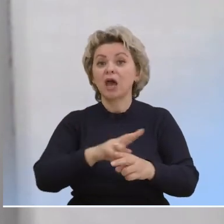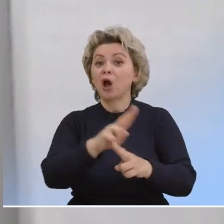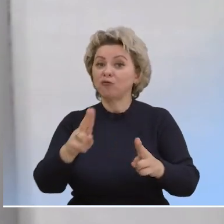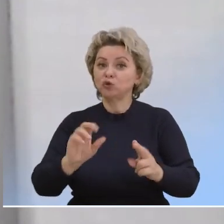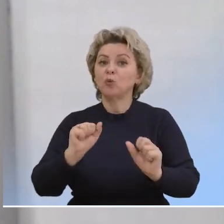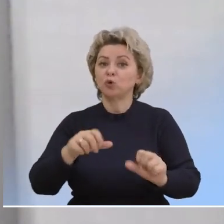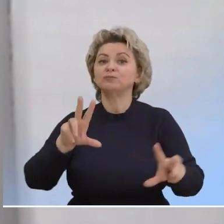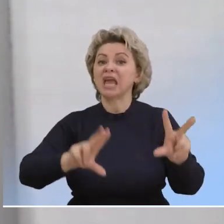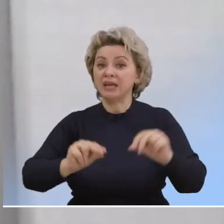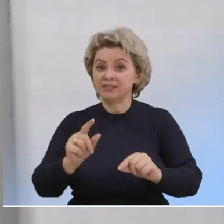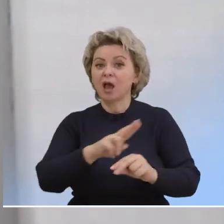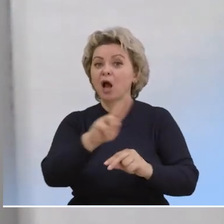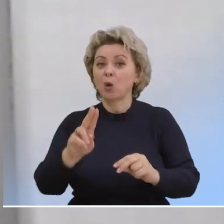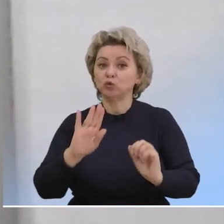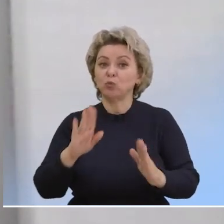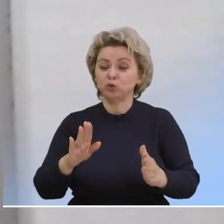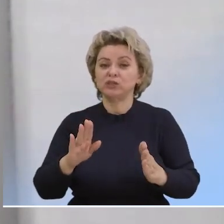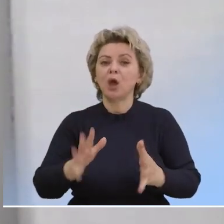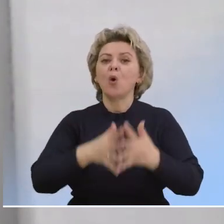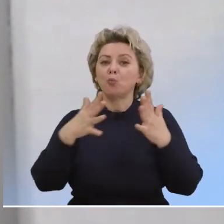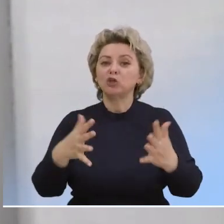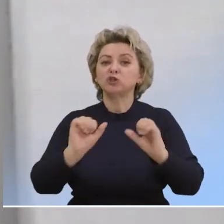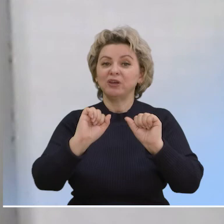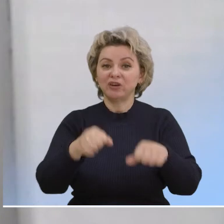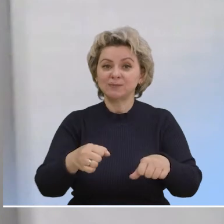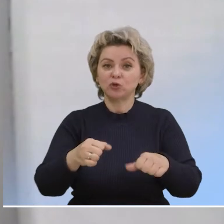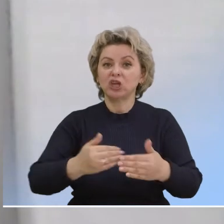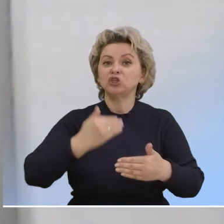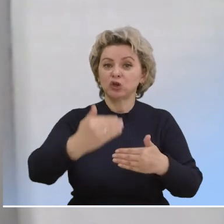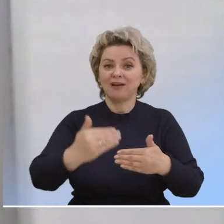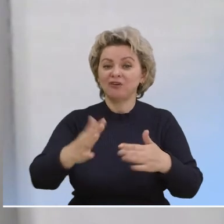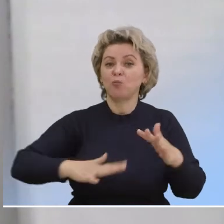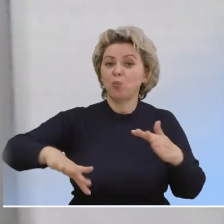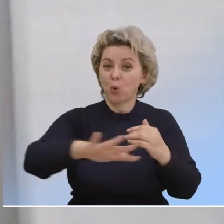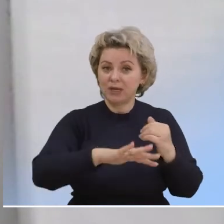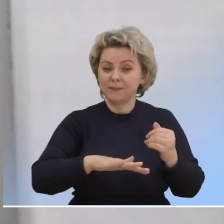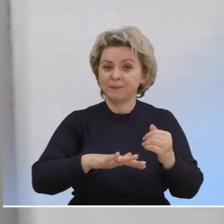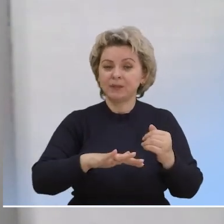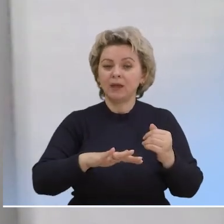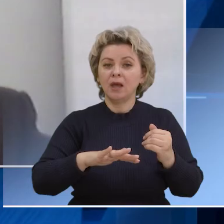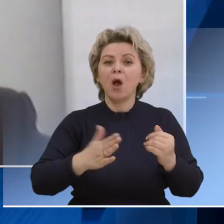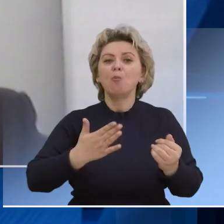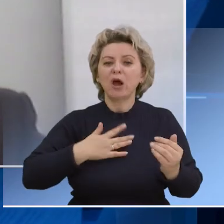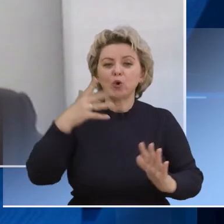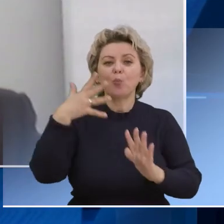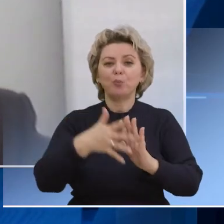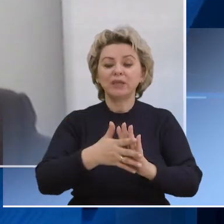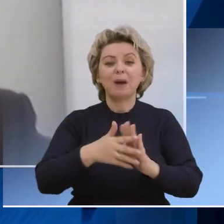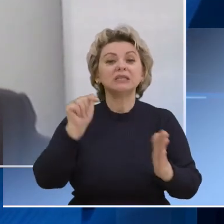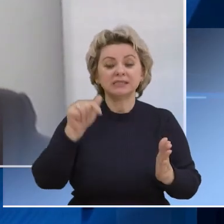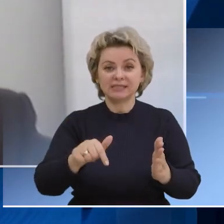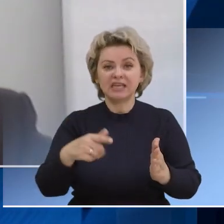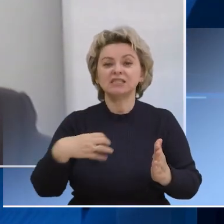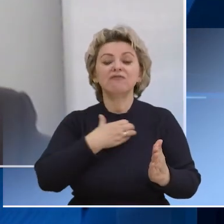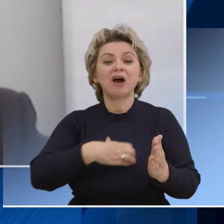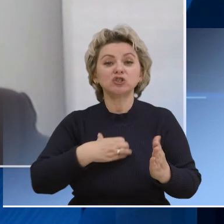кого-то это может быть риском, а для кого-то это может быть большими возможностями и шагом в будущем. Ну, в моем понимании